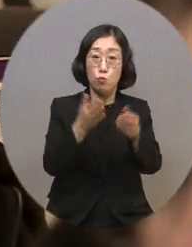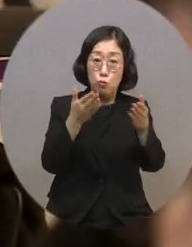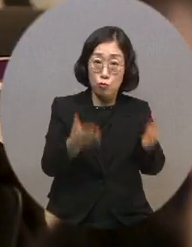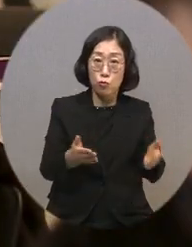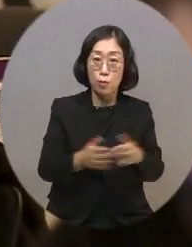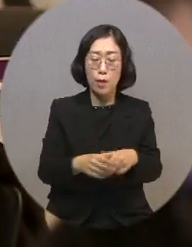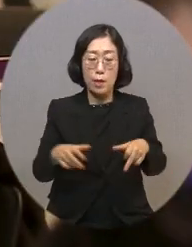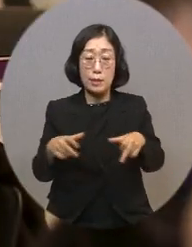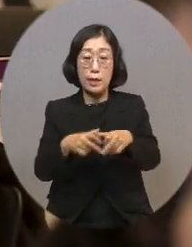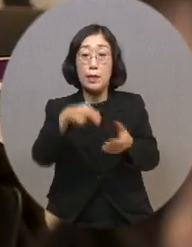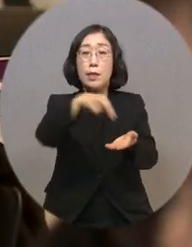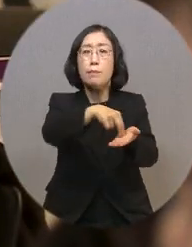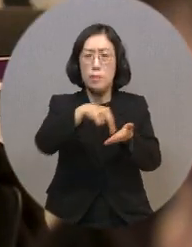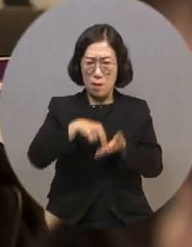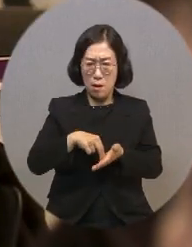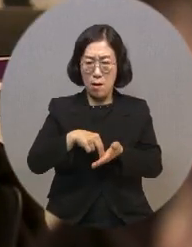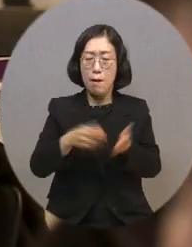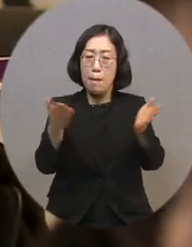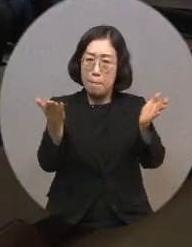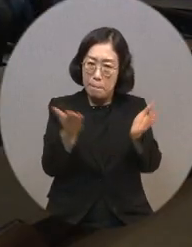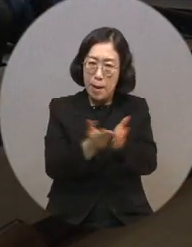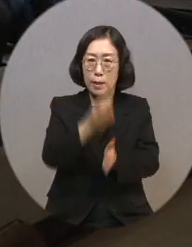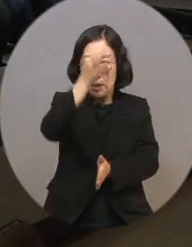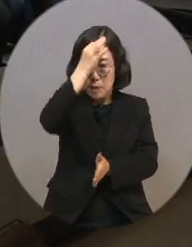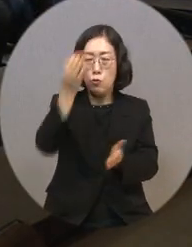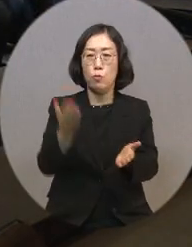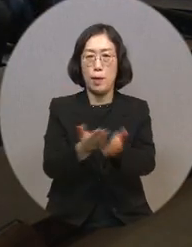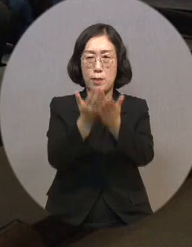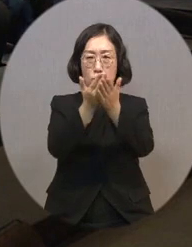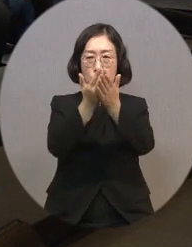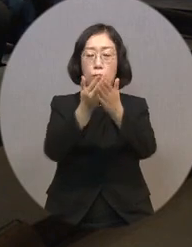장애인 관점에서의 기술 개발이 필요해 보입니다.